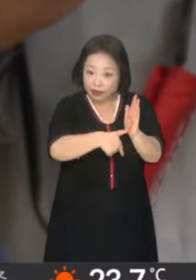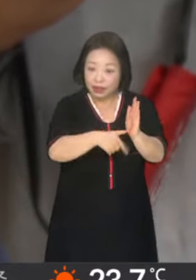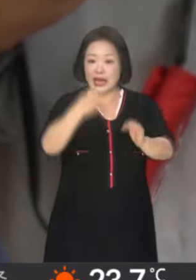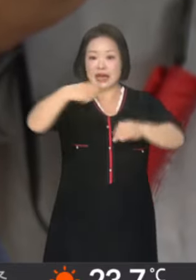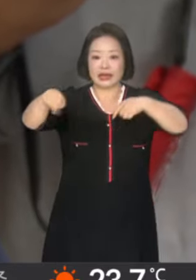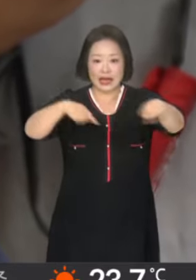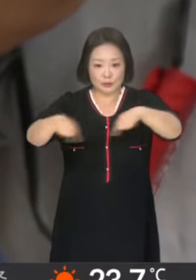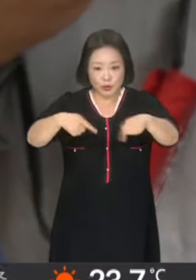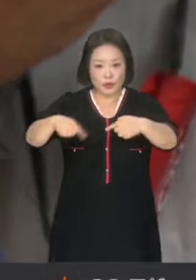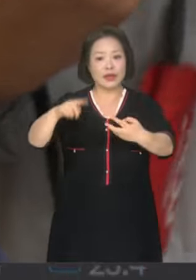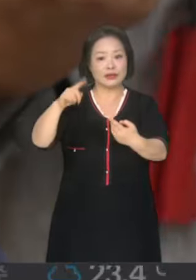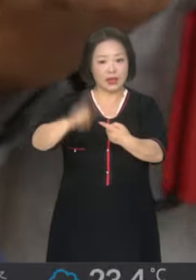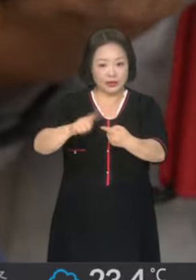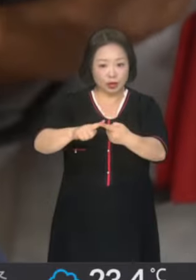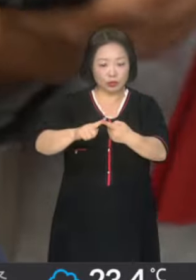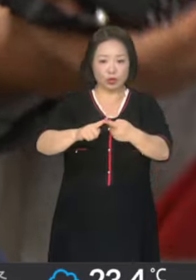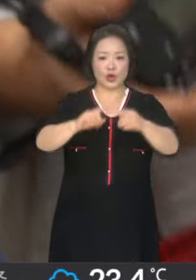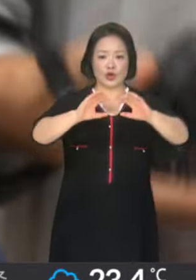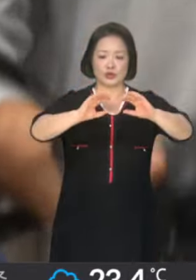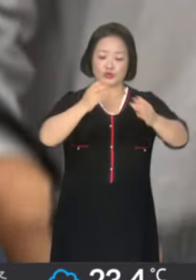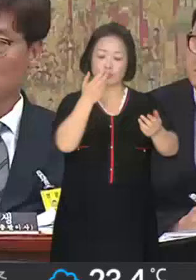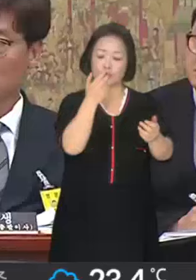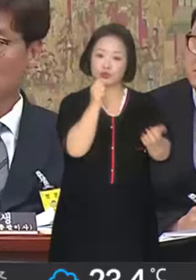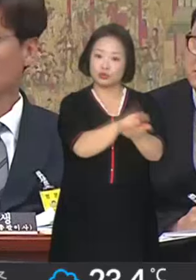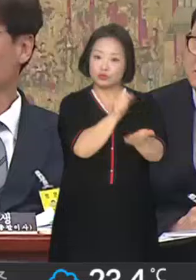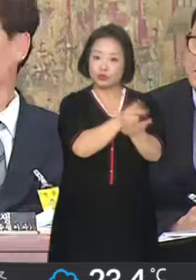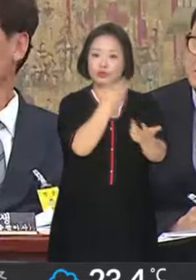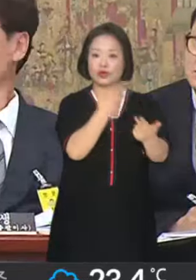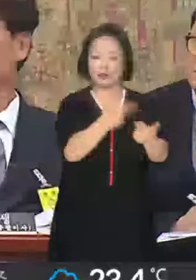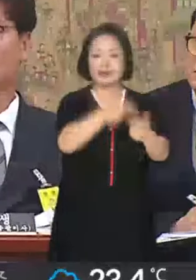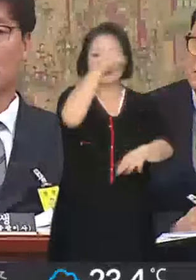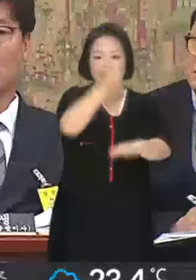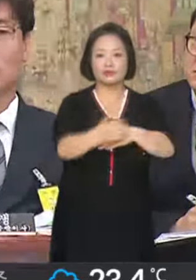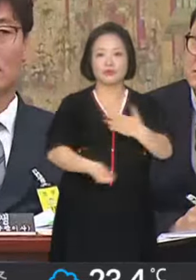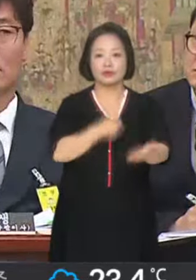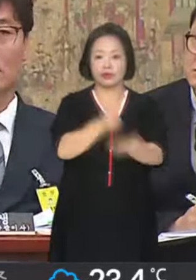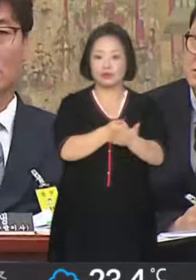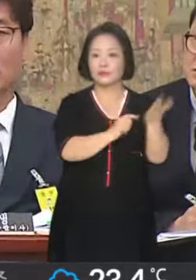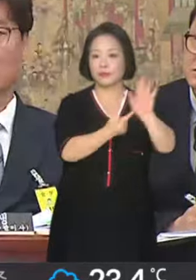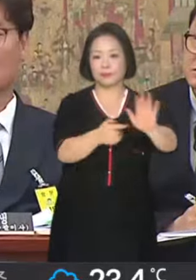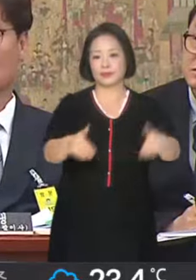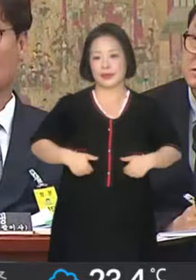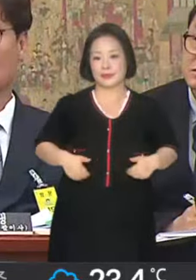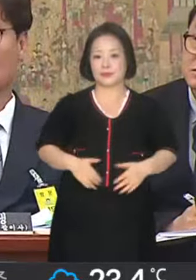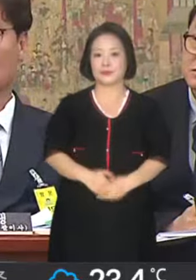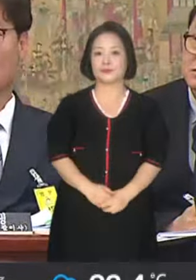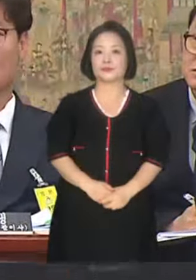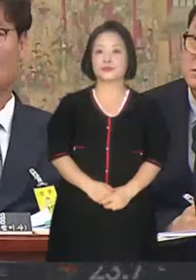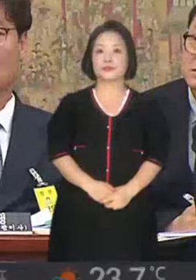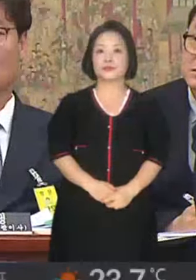감독 거취에 대해 축구협회가 결정해야 할 것이라고 밝혔습니다. 연합뉴스TV 정주희입니다.